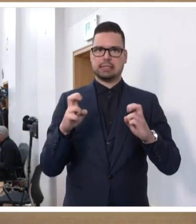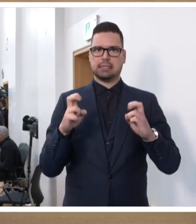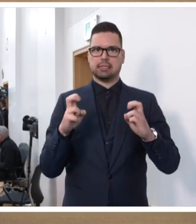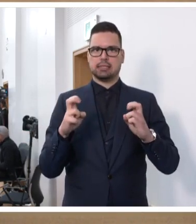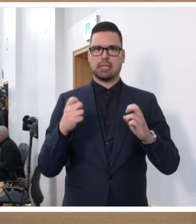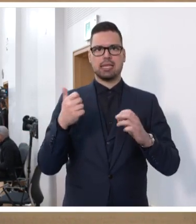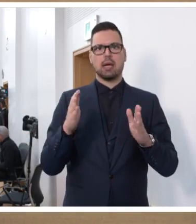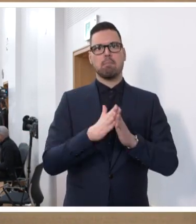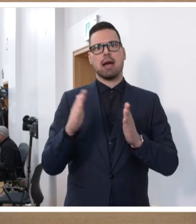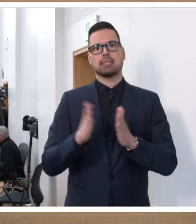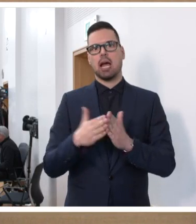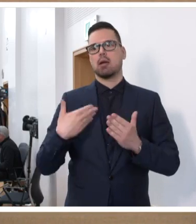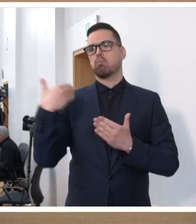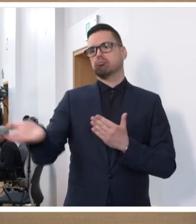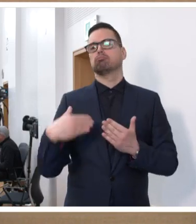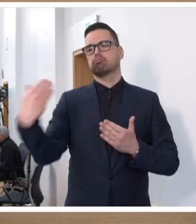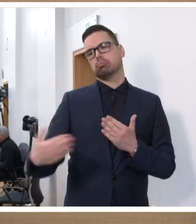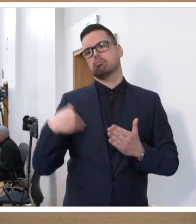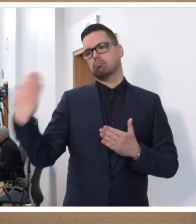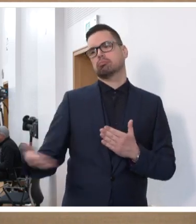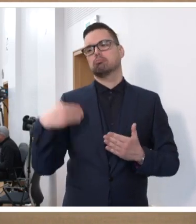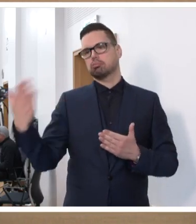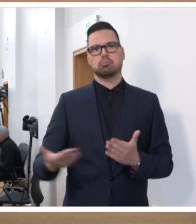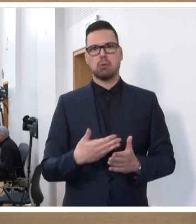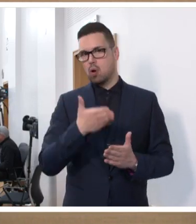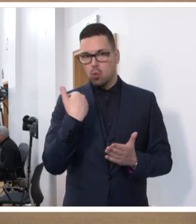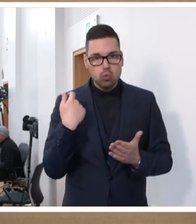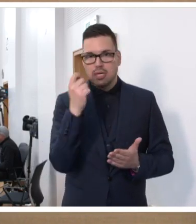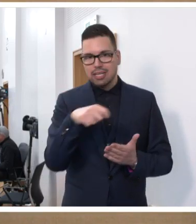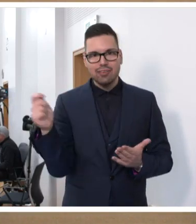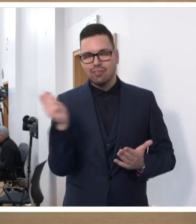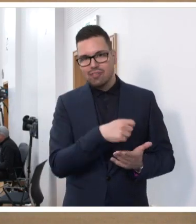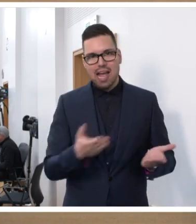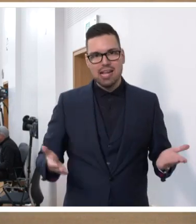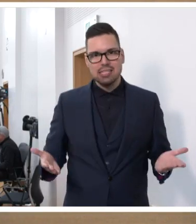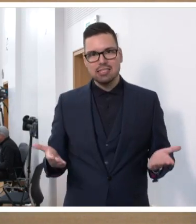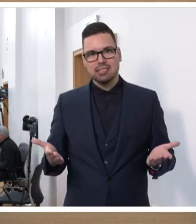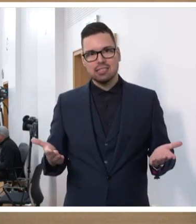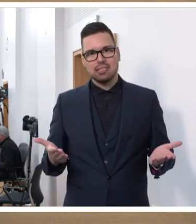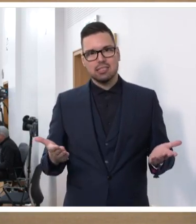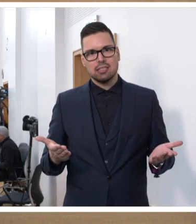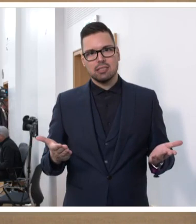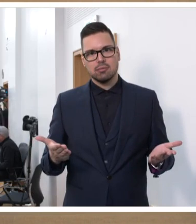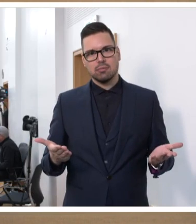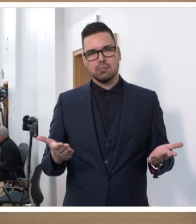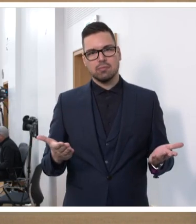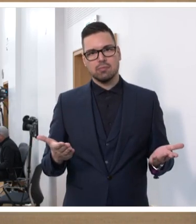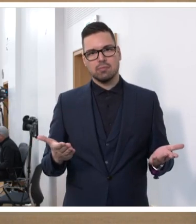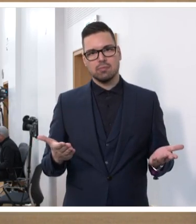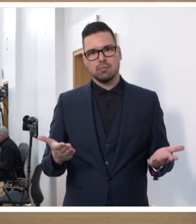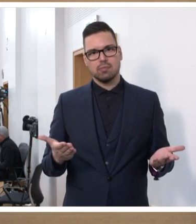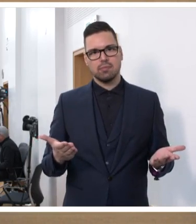einer Partei Parteien zugeschlagen wird, welche er eben gerade absichtlich nicht gewählt hat. Dass hier immer eine